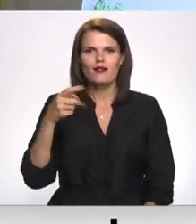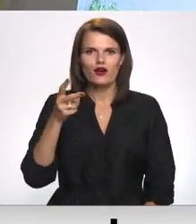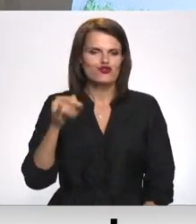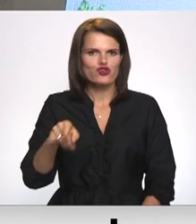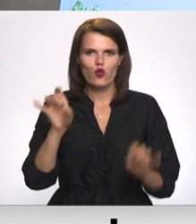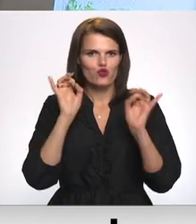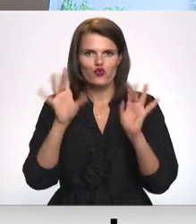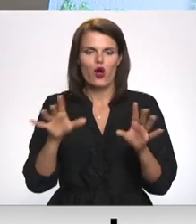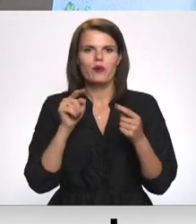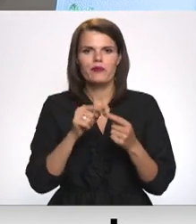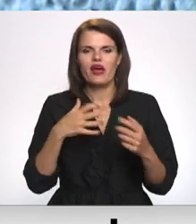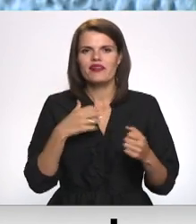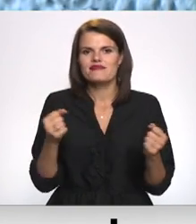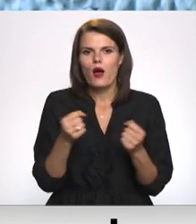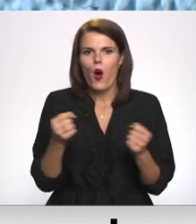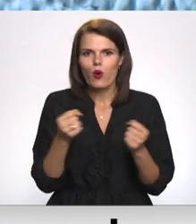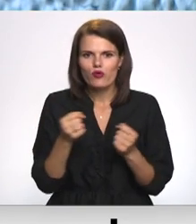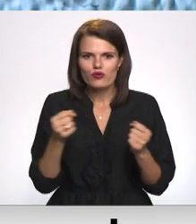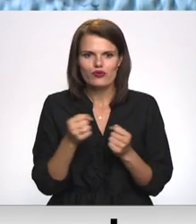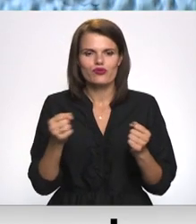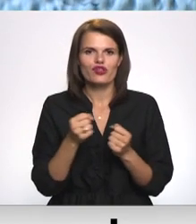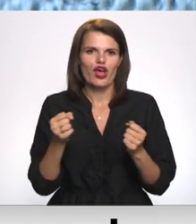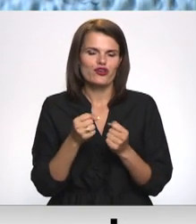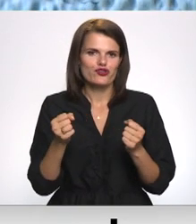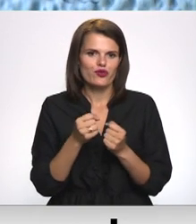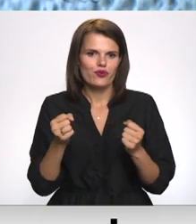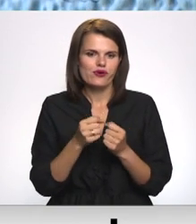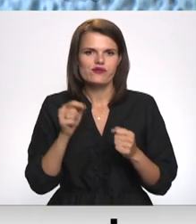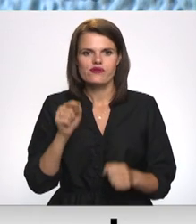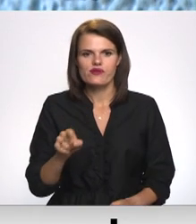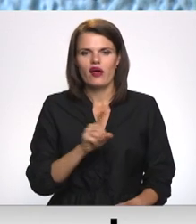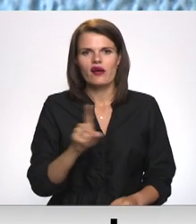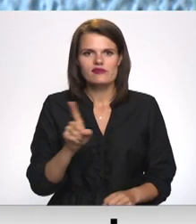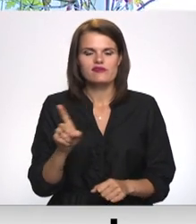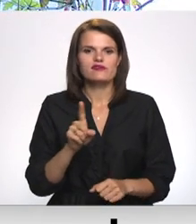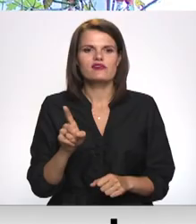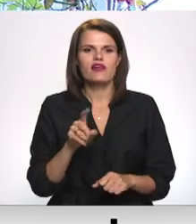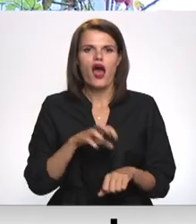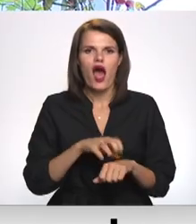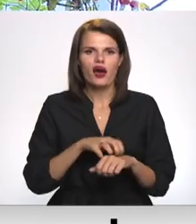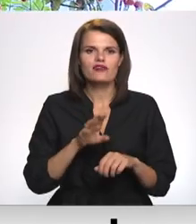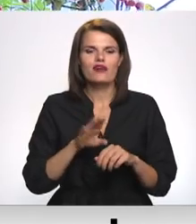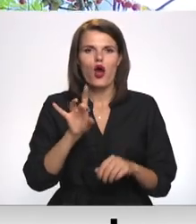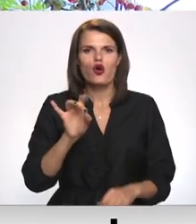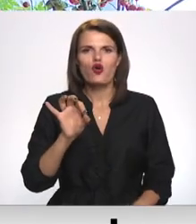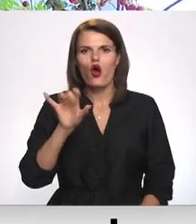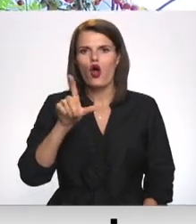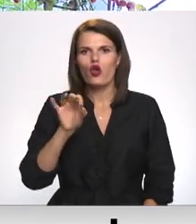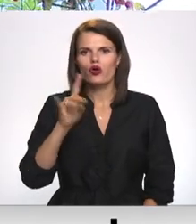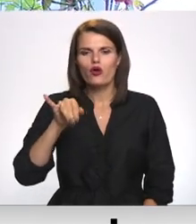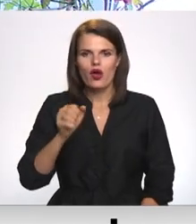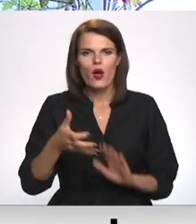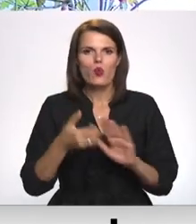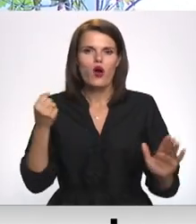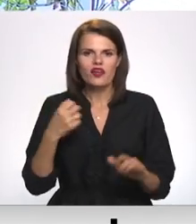topā, tāpēc, ka pret saaugstēšanos. Kolonhoja. Nu, tās ir dakters bez naža, bet kolonhoja papriekš noņem